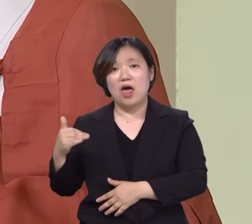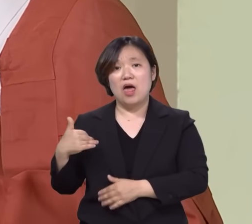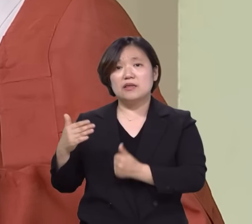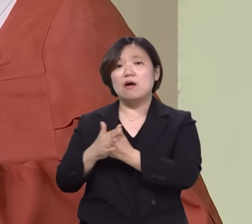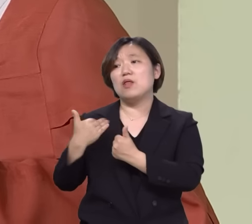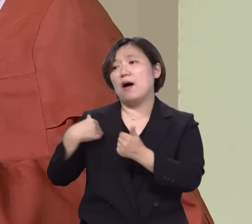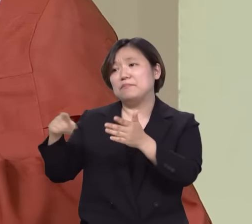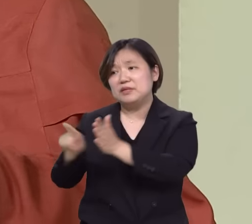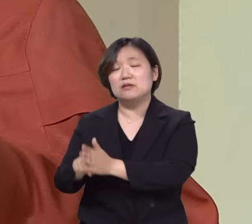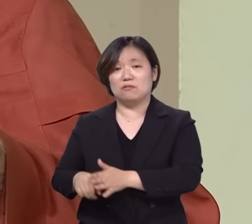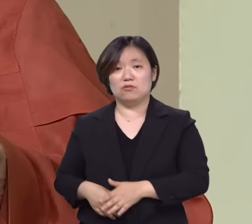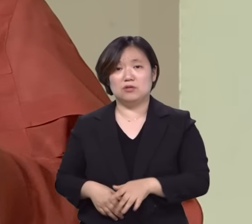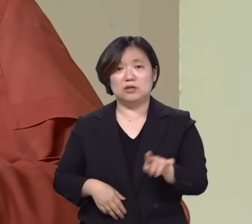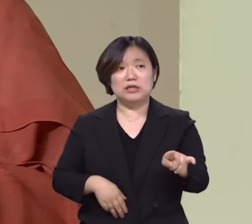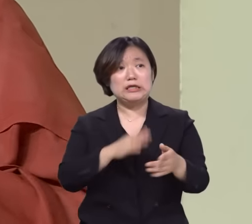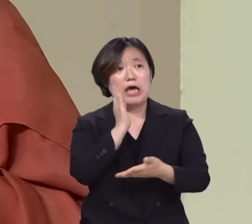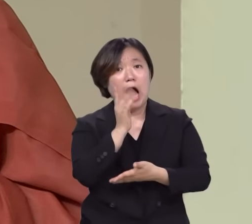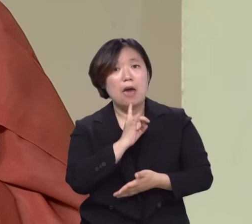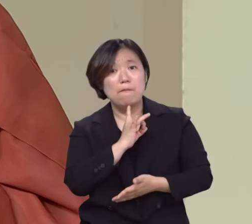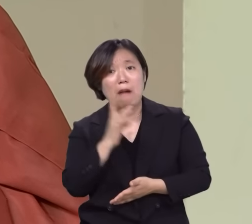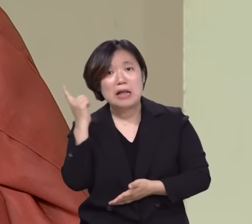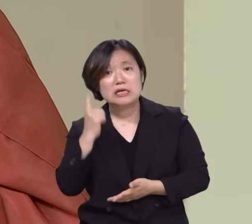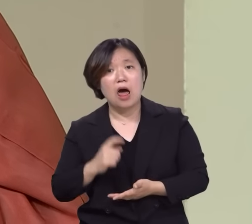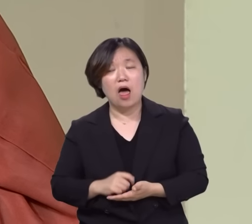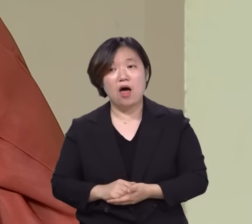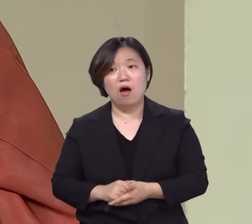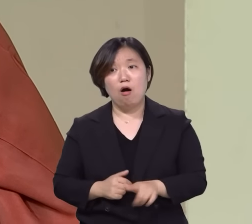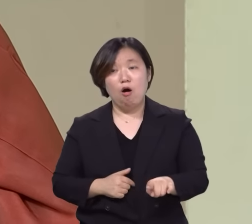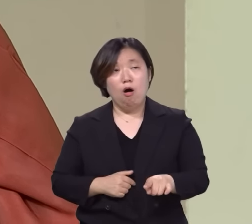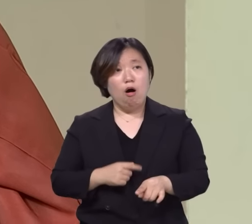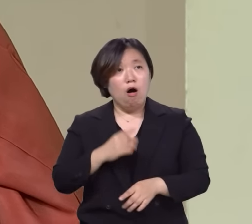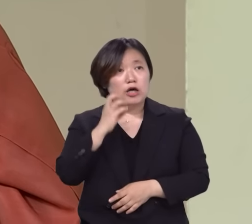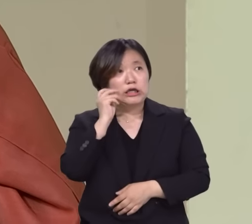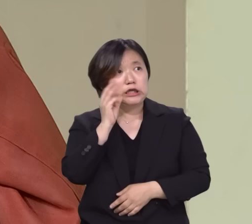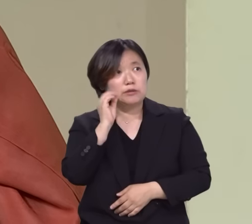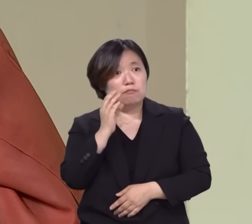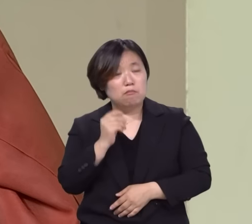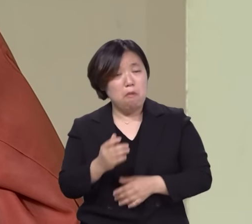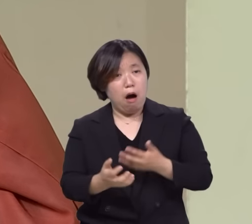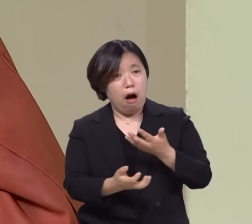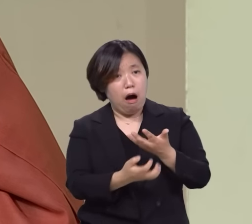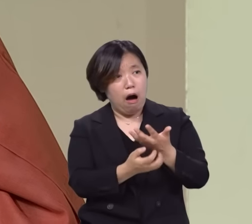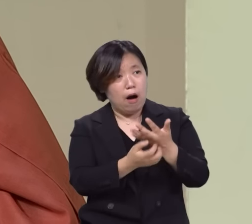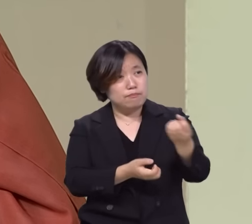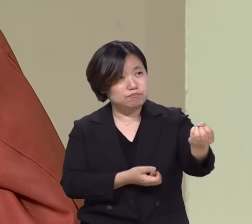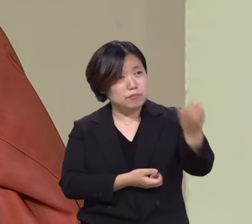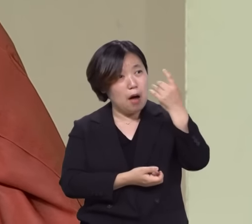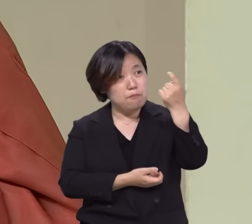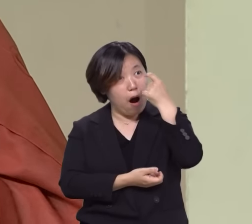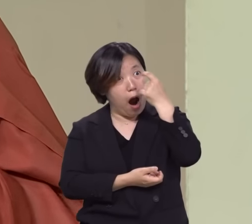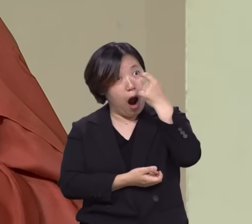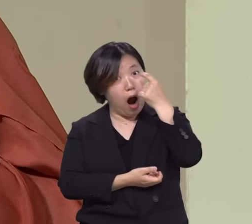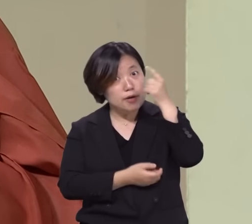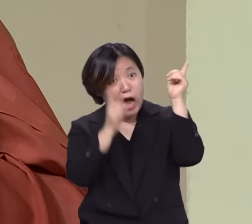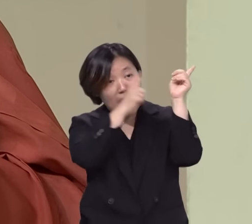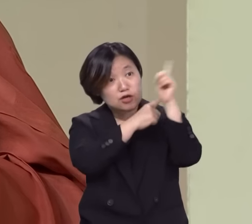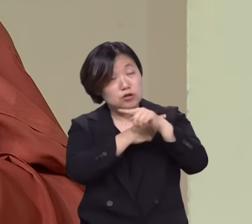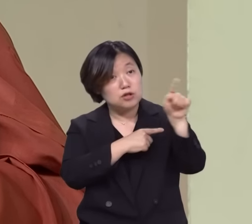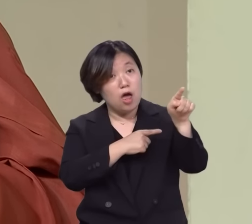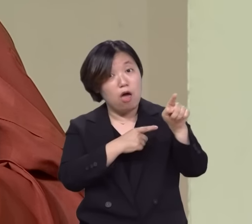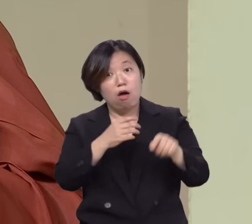거지 생각해보 눈썹에 기름 방울이 탁하고서 막 먹이 타버렸는데 꿈에 관세